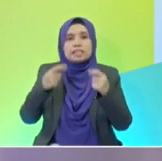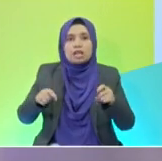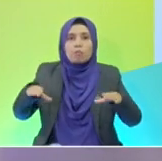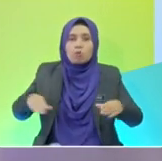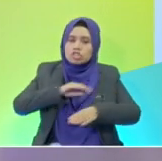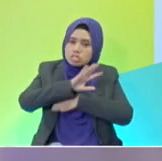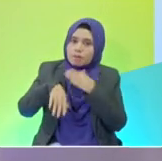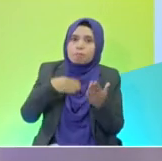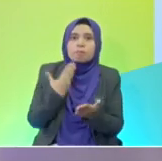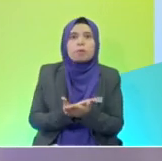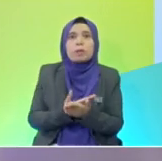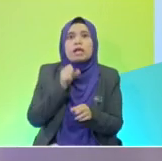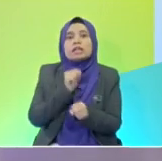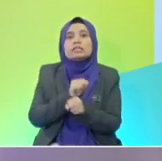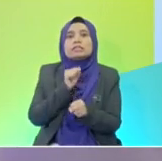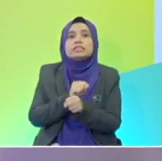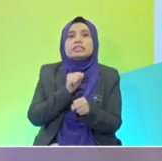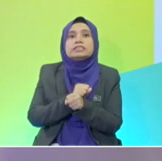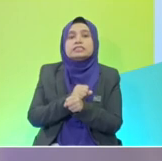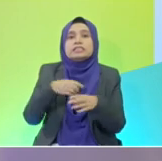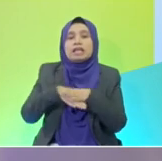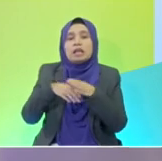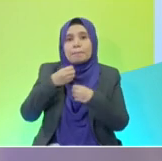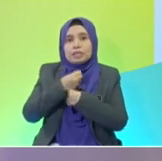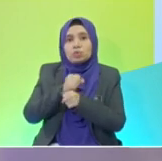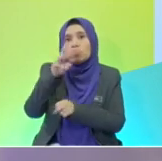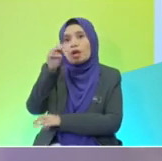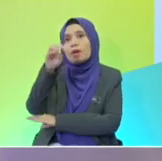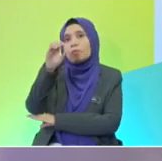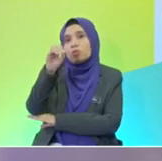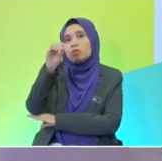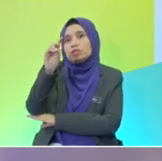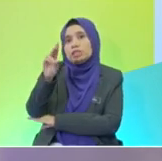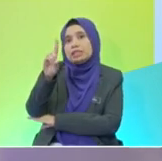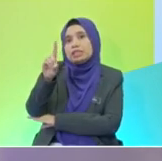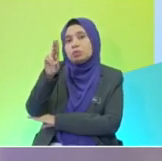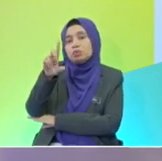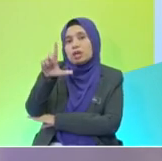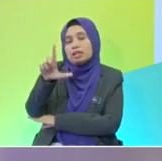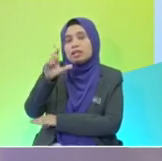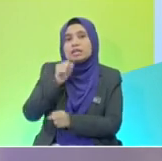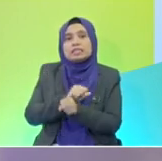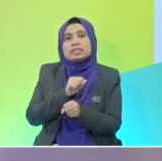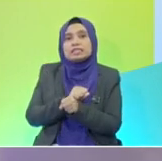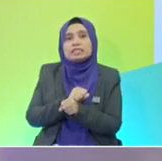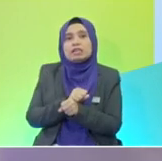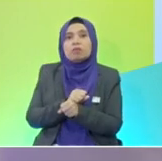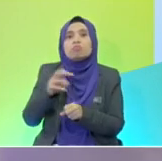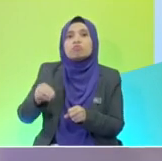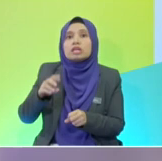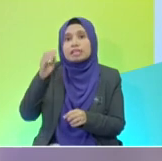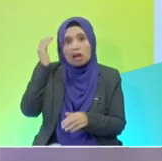kuch kuch yang mengikutilah Amali betul Oke jadi dikasih kalau kerja sih ini juga sebenarnya murid memang tahu